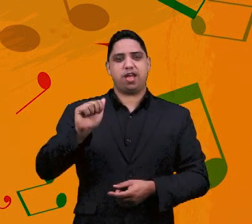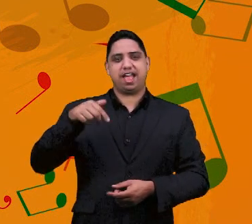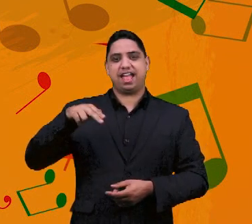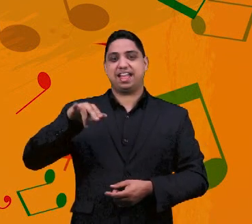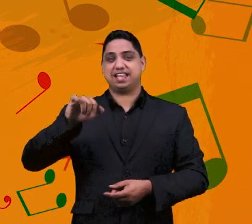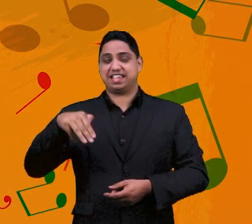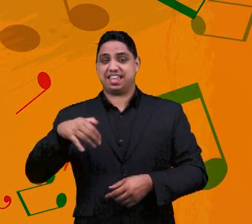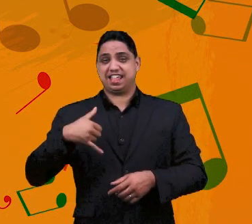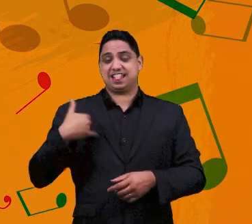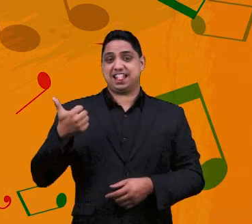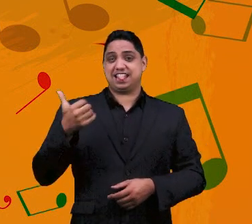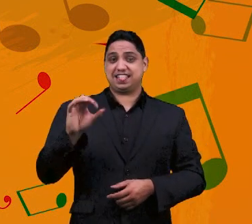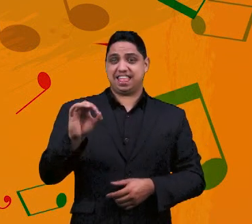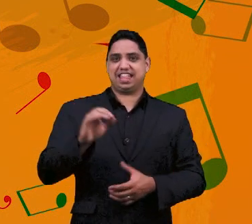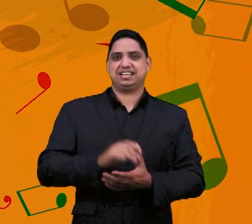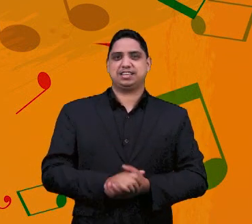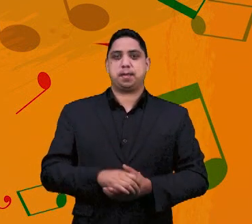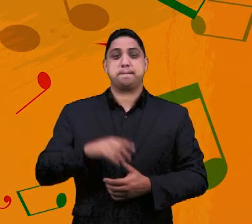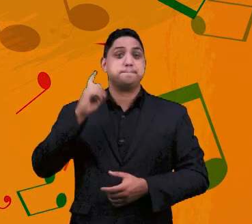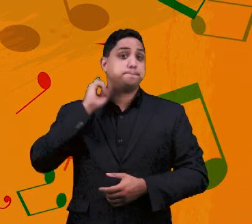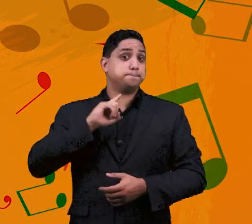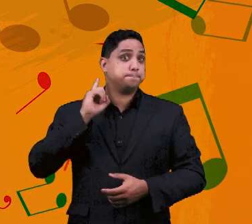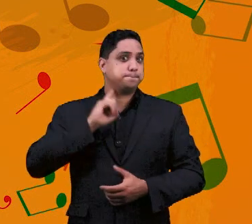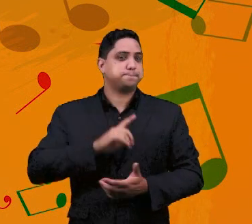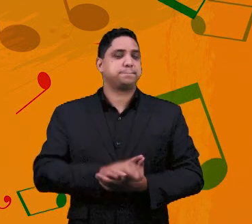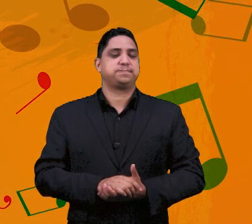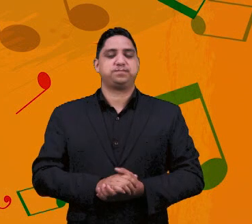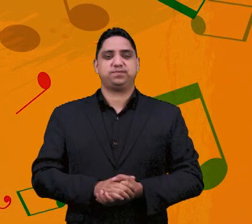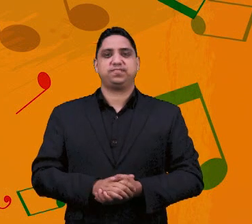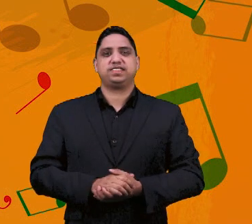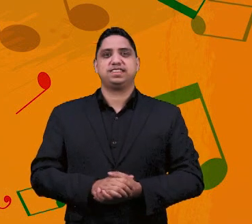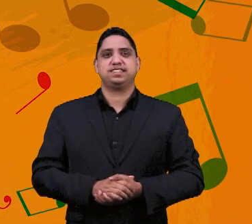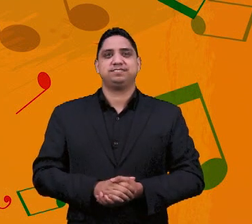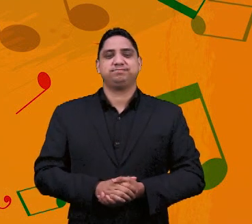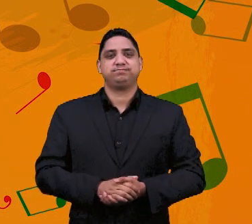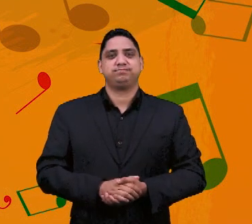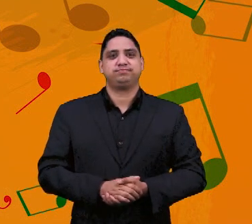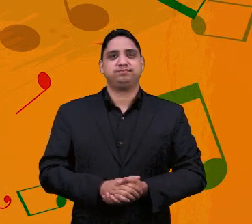Joachim a 10 ans de Varginha, Minas Gerais.